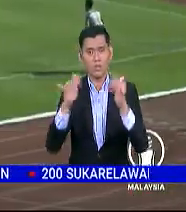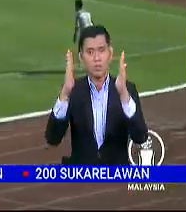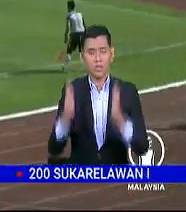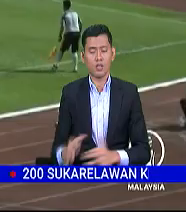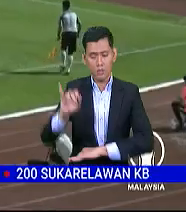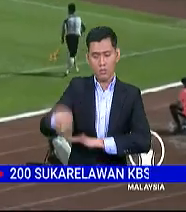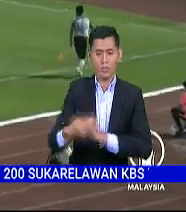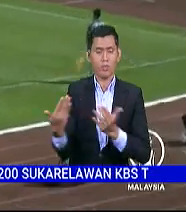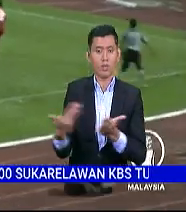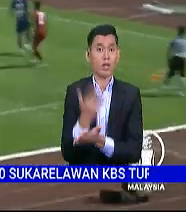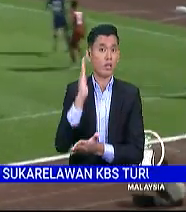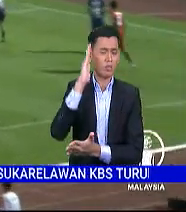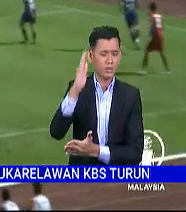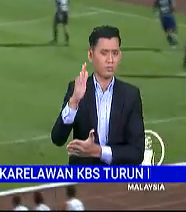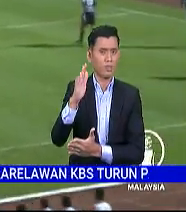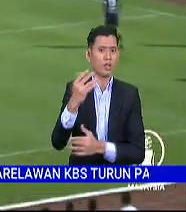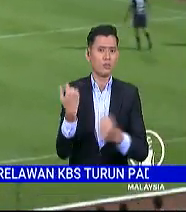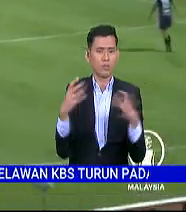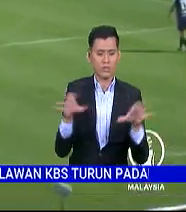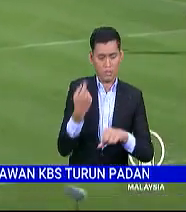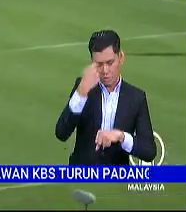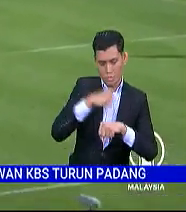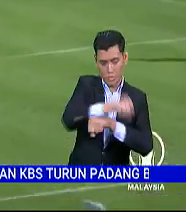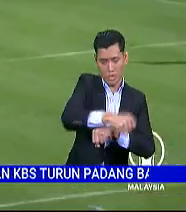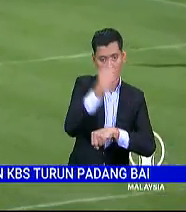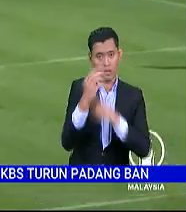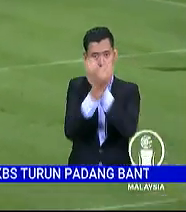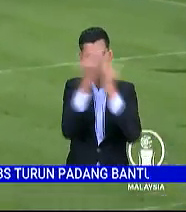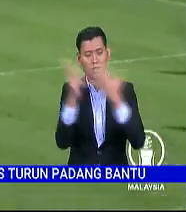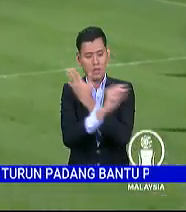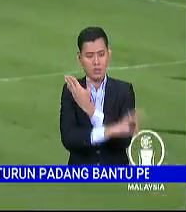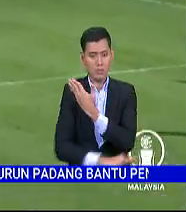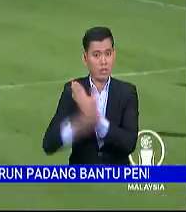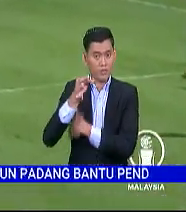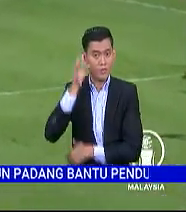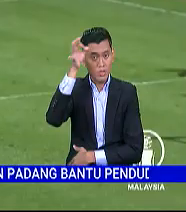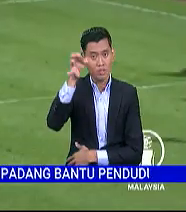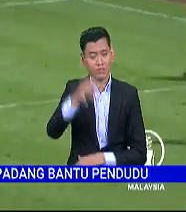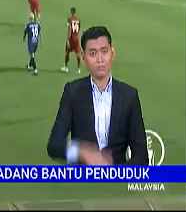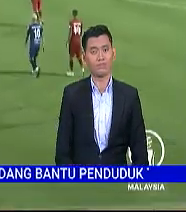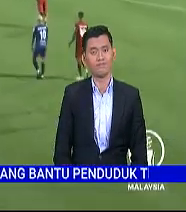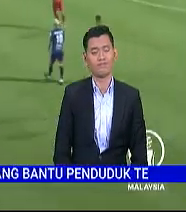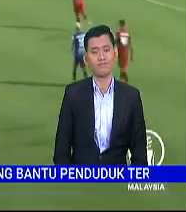di posisi serangan akan diumumkan oleh Negeri Sembilan dalam masa terdekat.